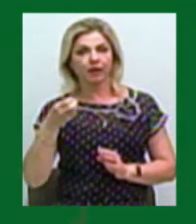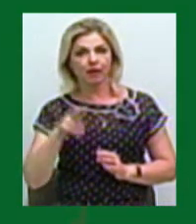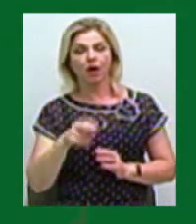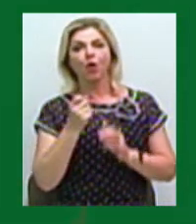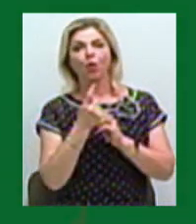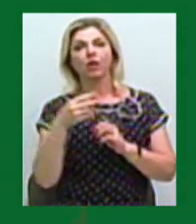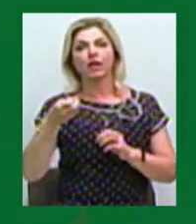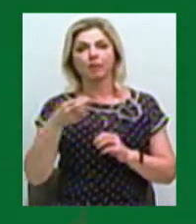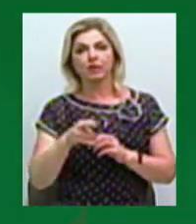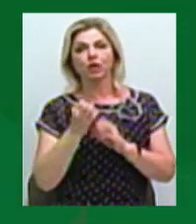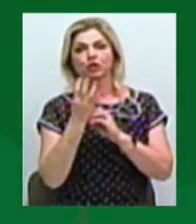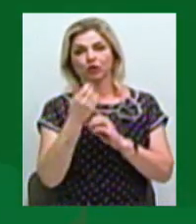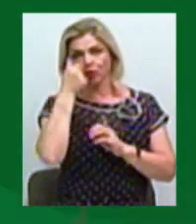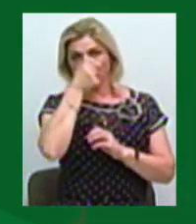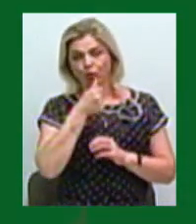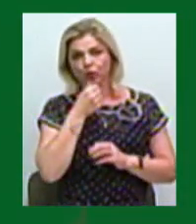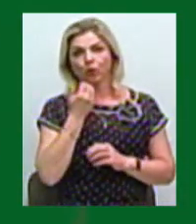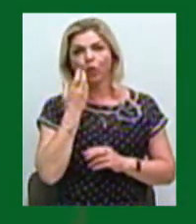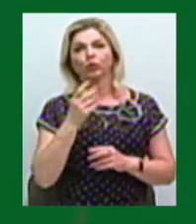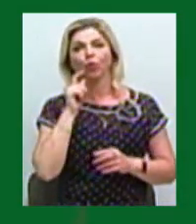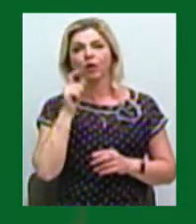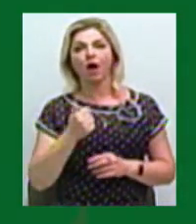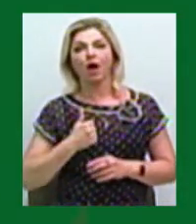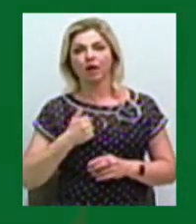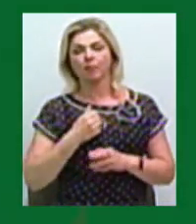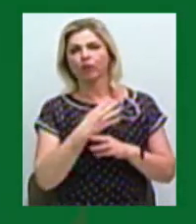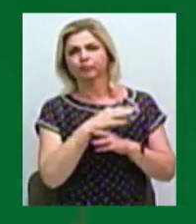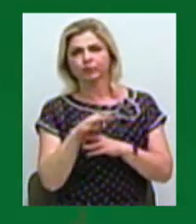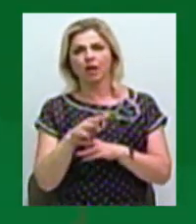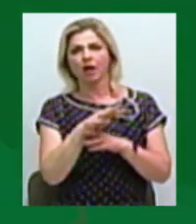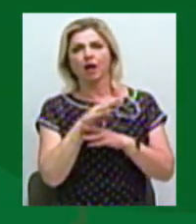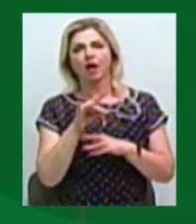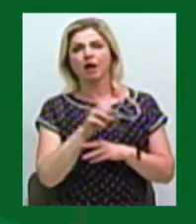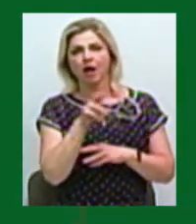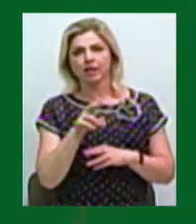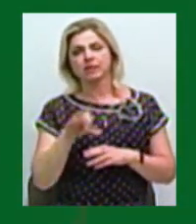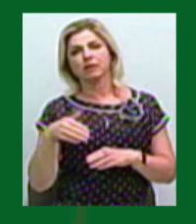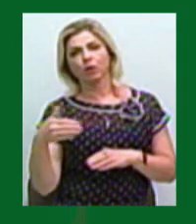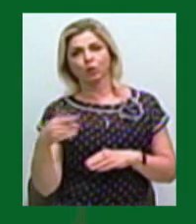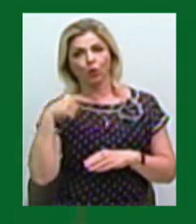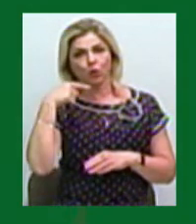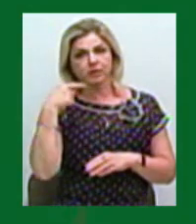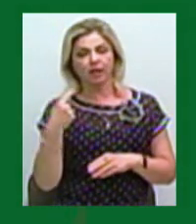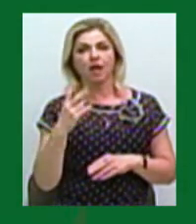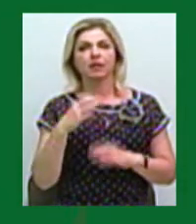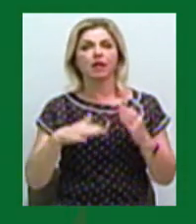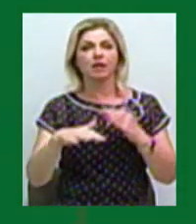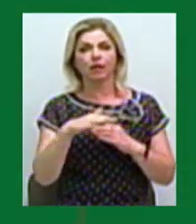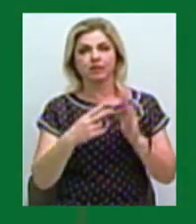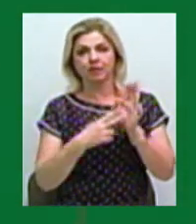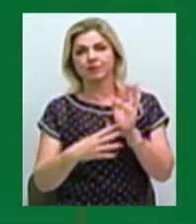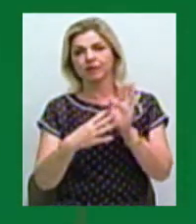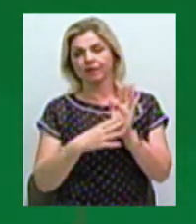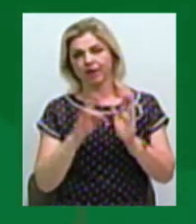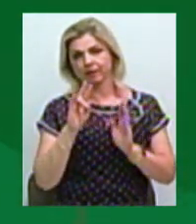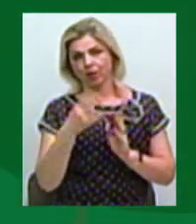2014 року, коли позиції української армії обстріляли з градів з території Росії. На території 79-ї